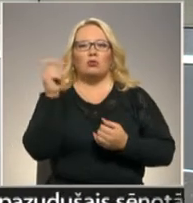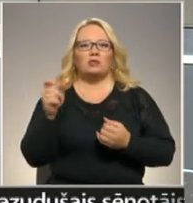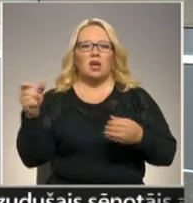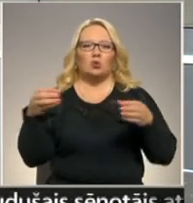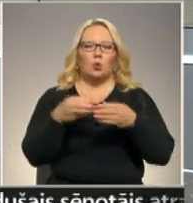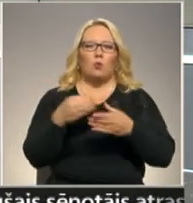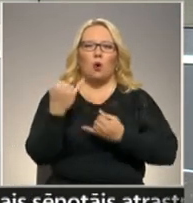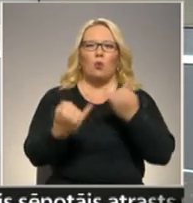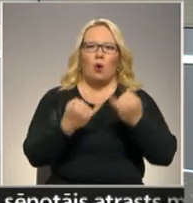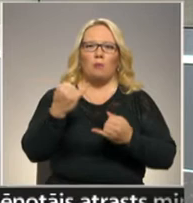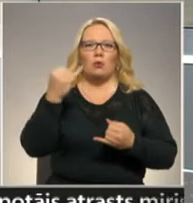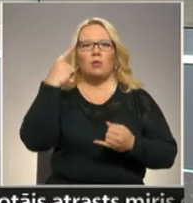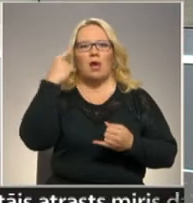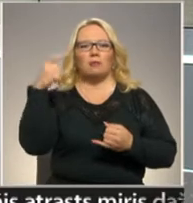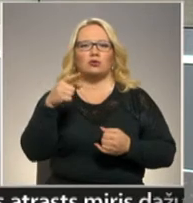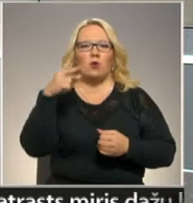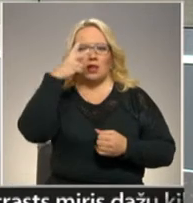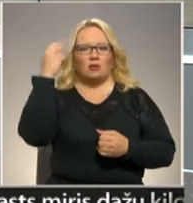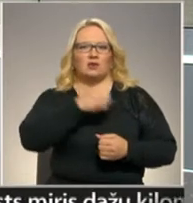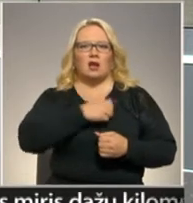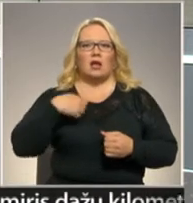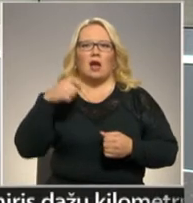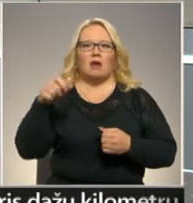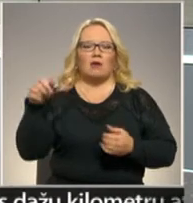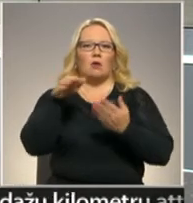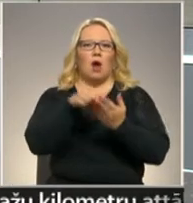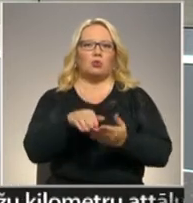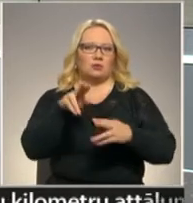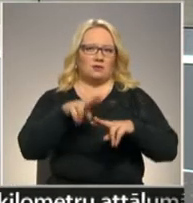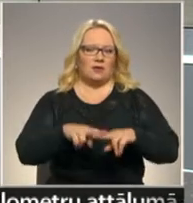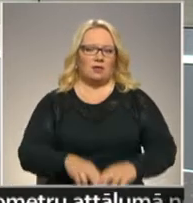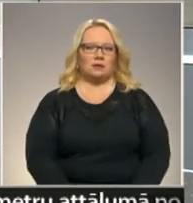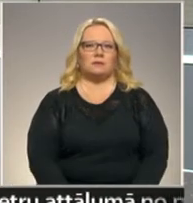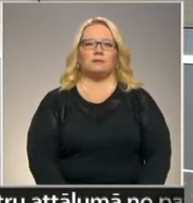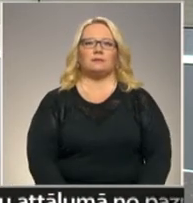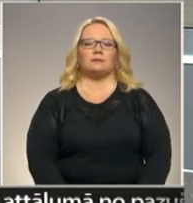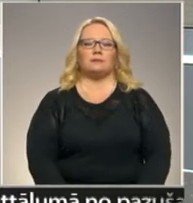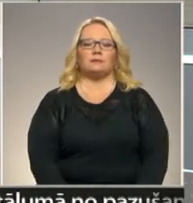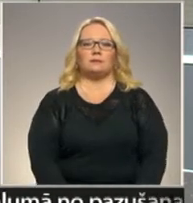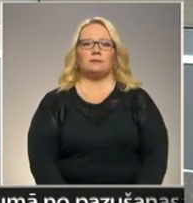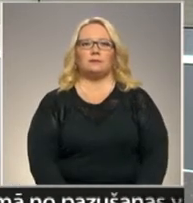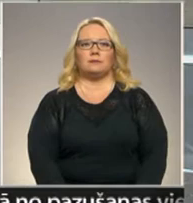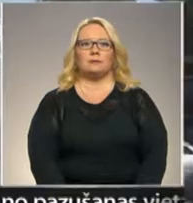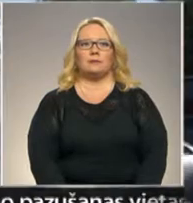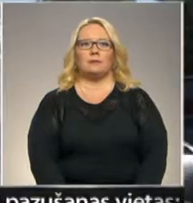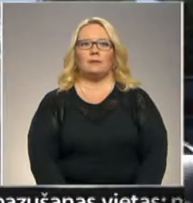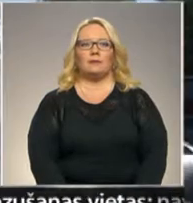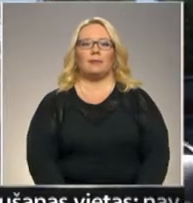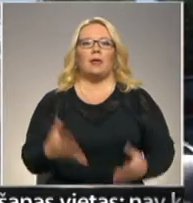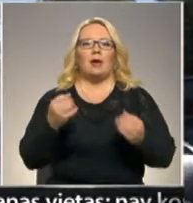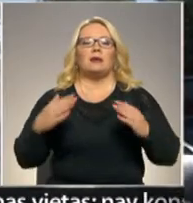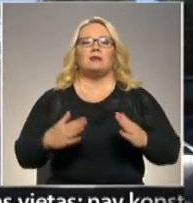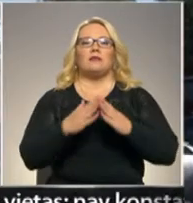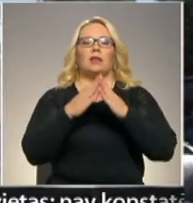un atmina šo lietuviešu karavīru atdusas vietas. Turpina Latgales reģionālā televīzija. Ar